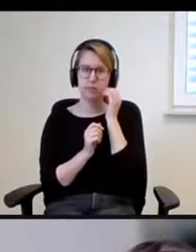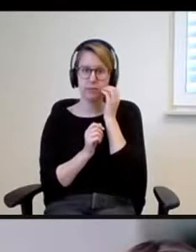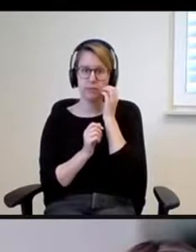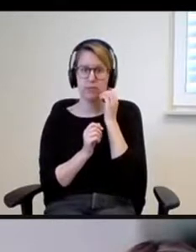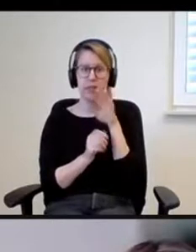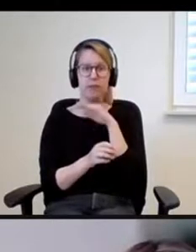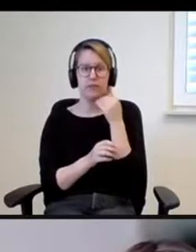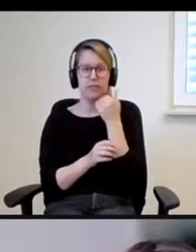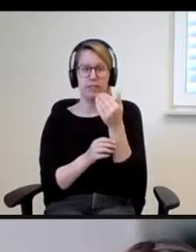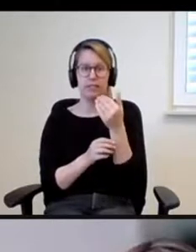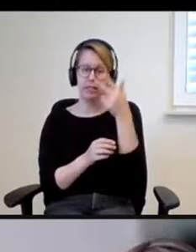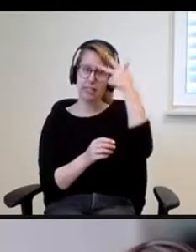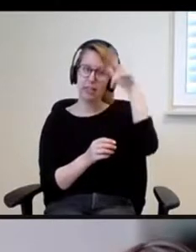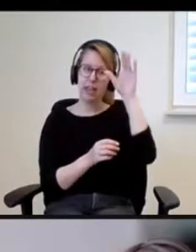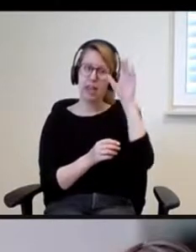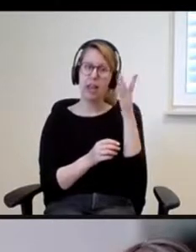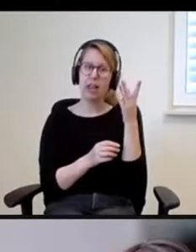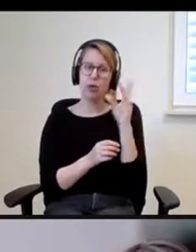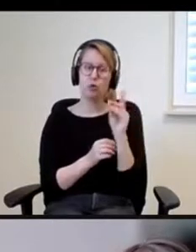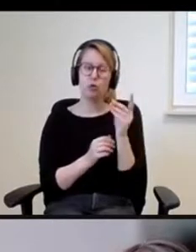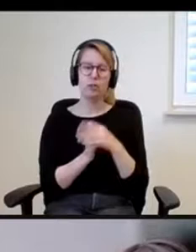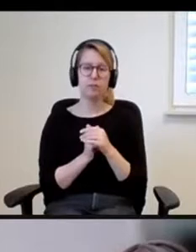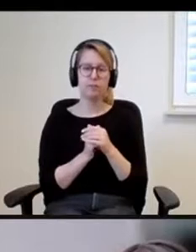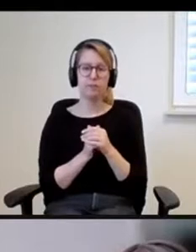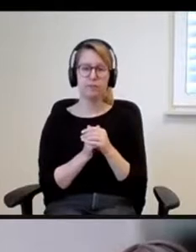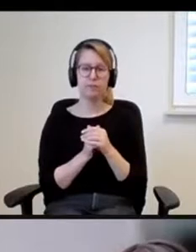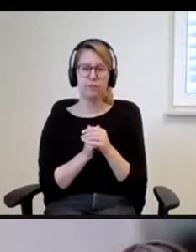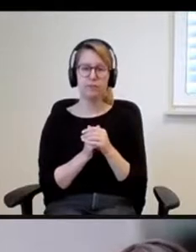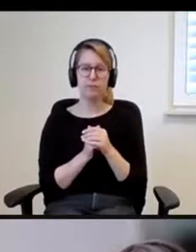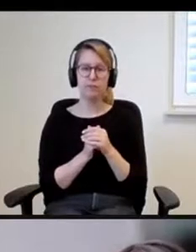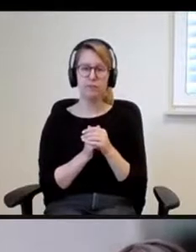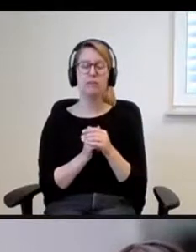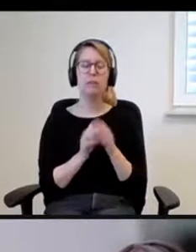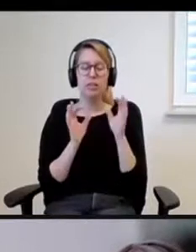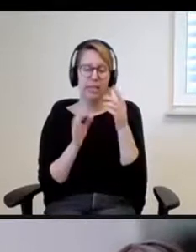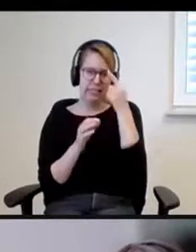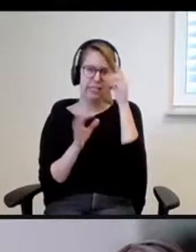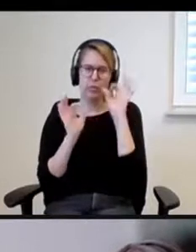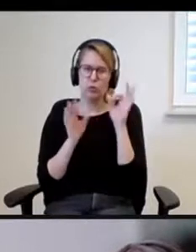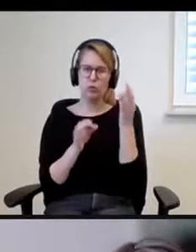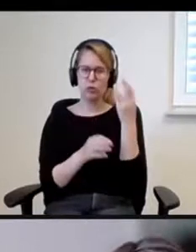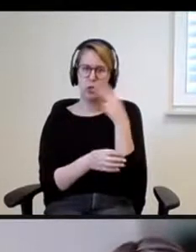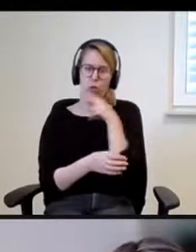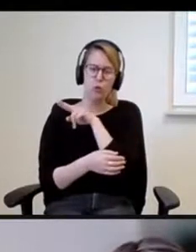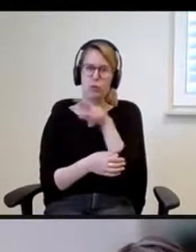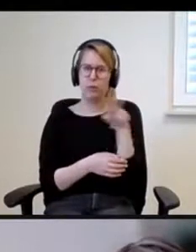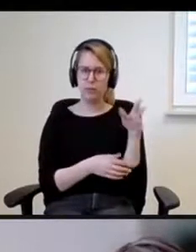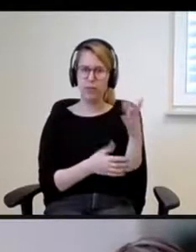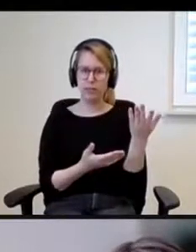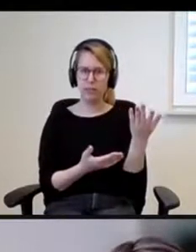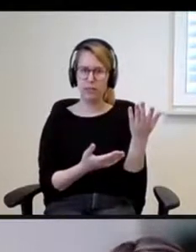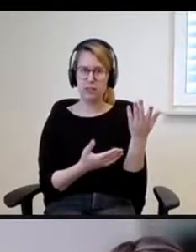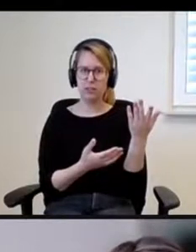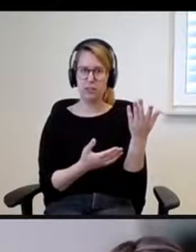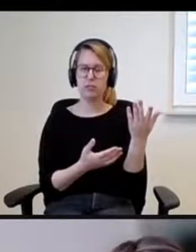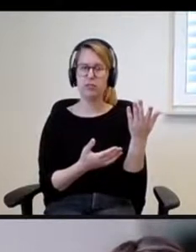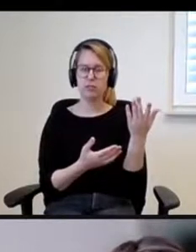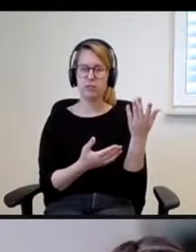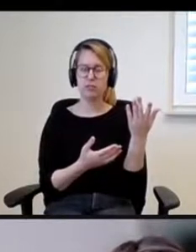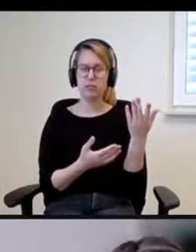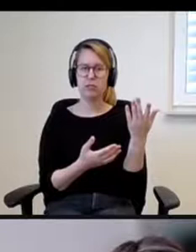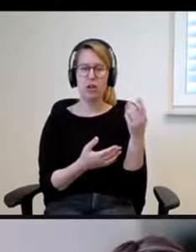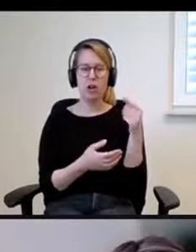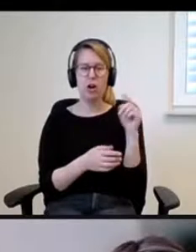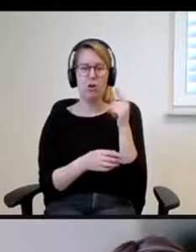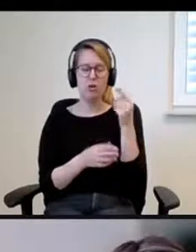Vielen Dank, Herr Durand. Das war wirklich eigentlich einen ganz guten Überblick auch für den Hintergrund von der Situation in